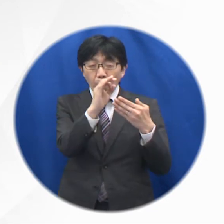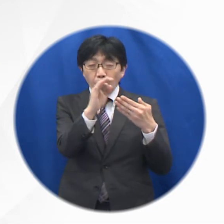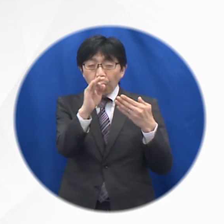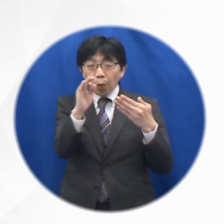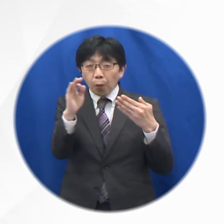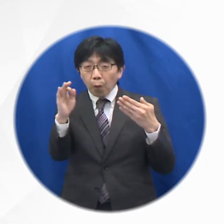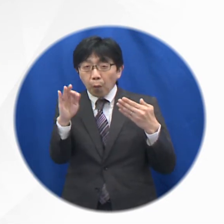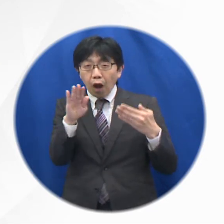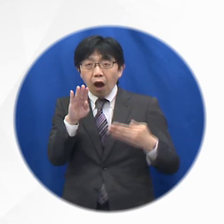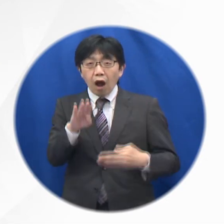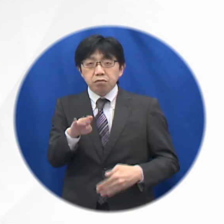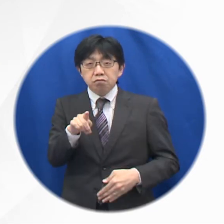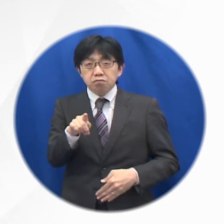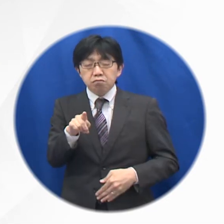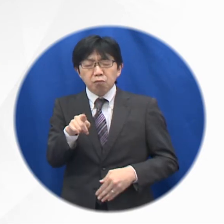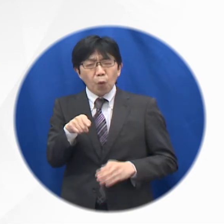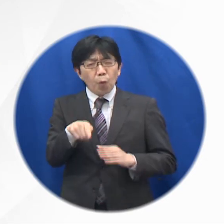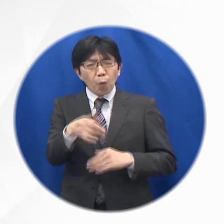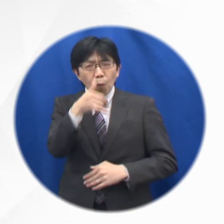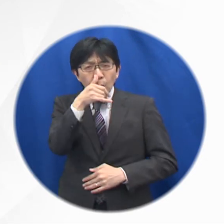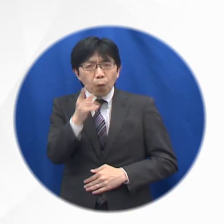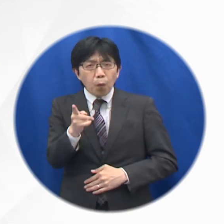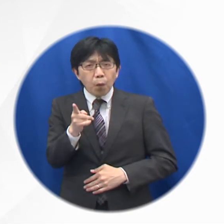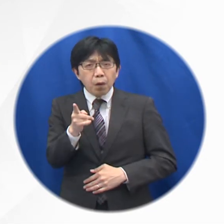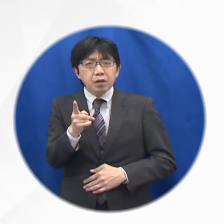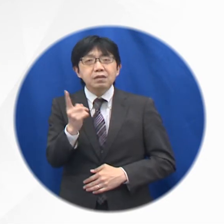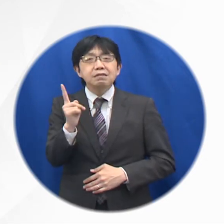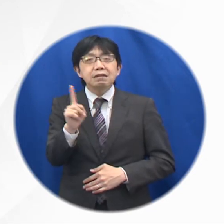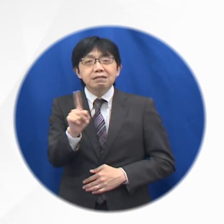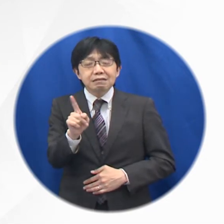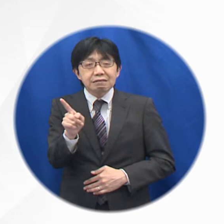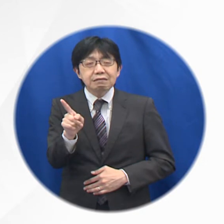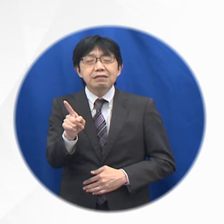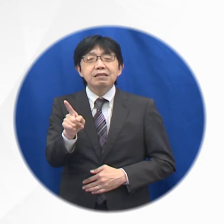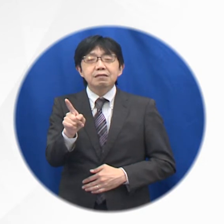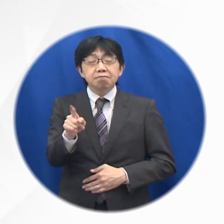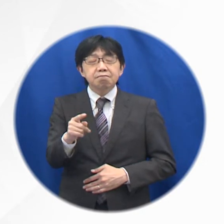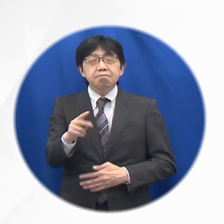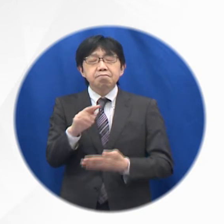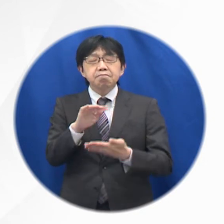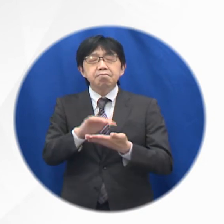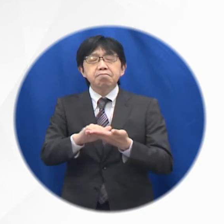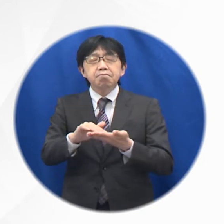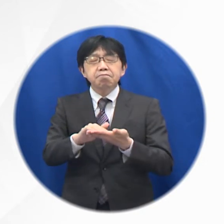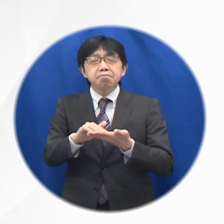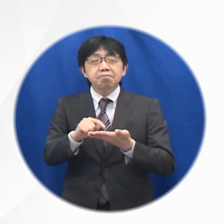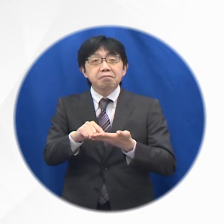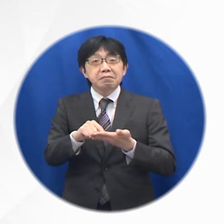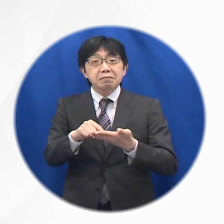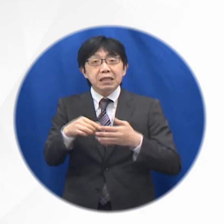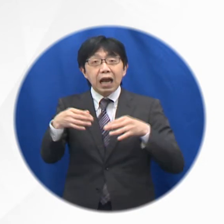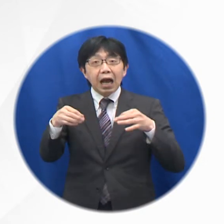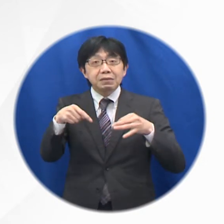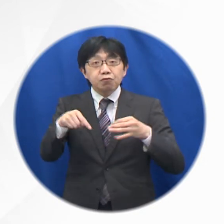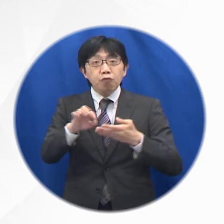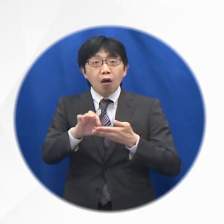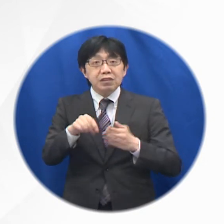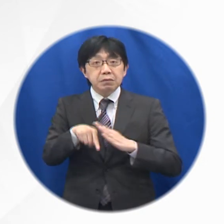いくつかある部分がございますが、実は点字を打つ紙で作られたそうなんです。